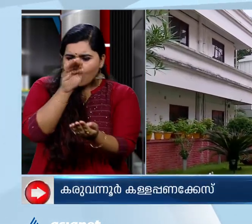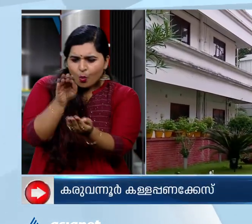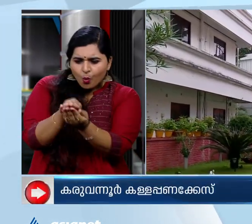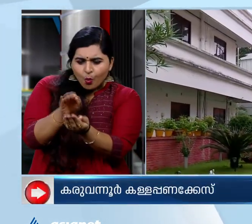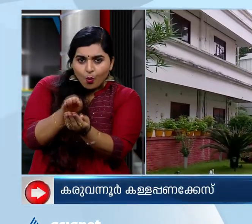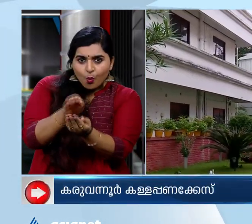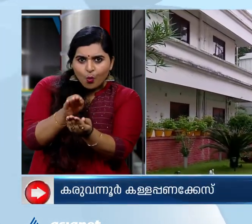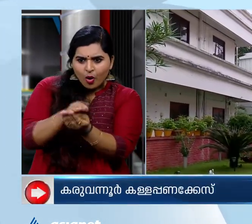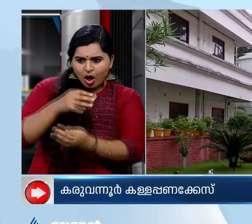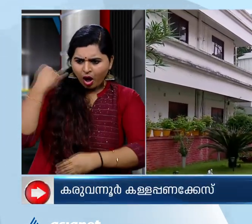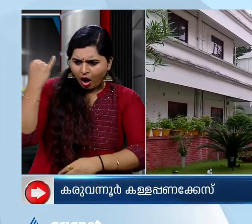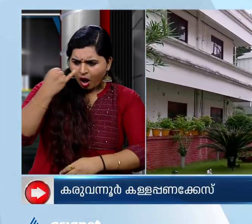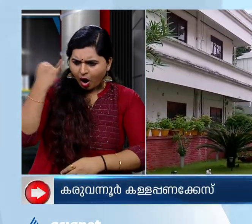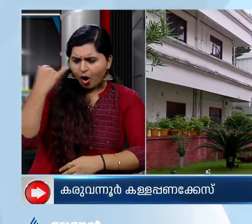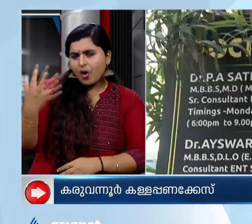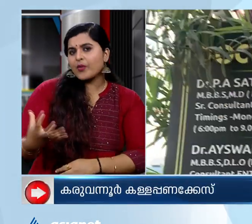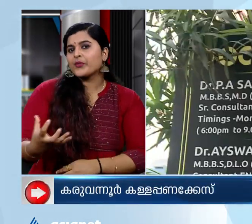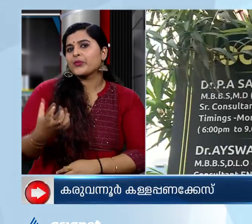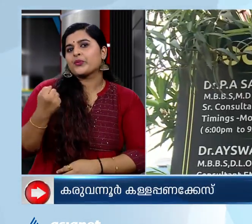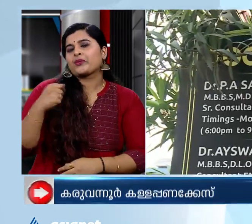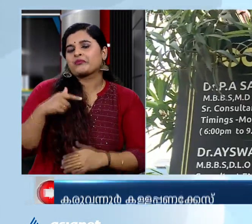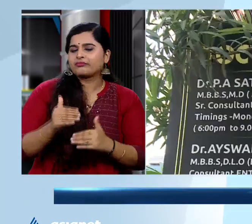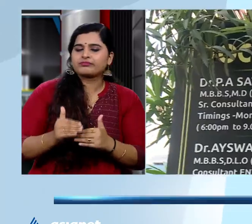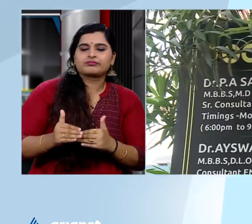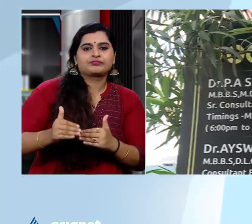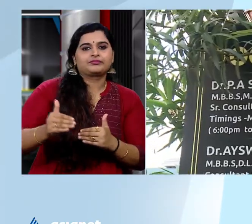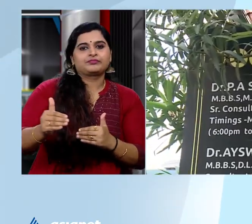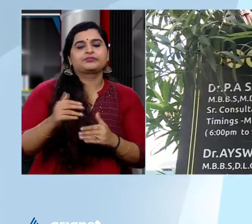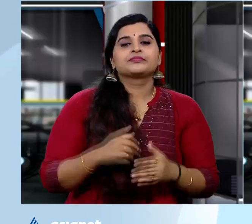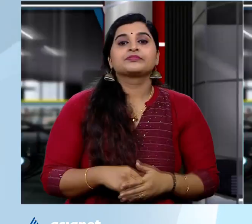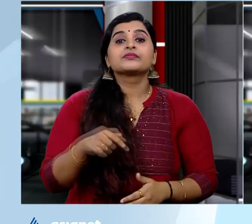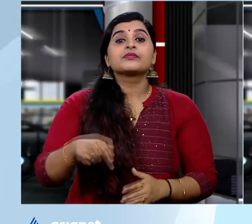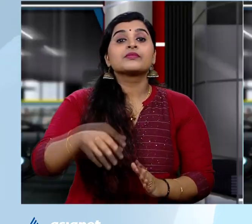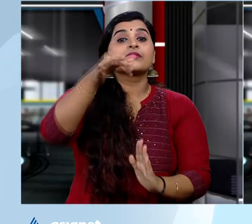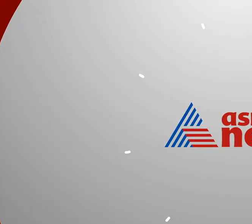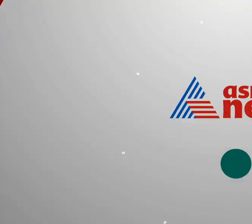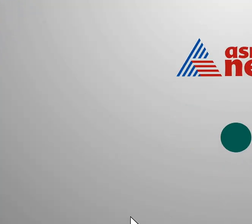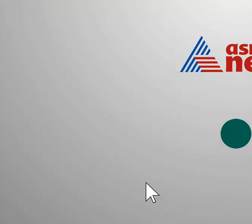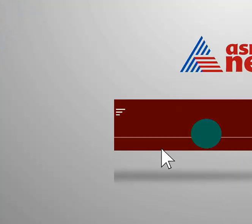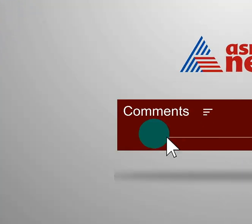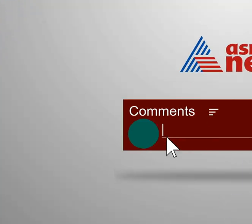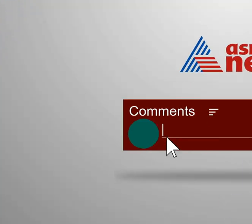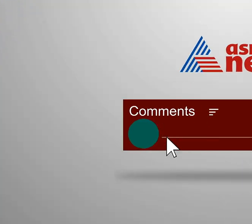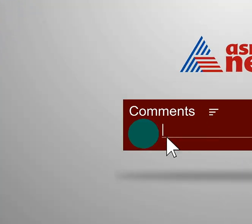ഇപ്പോൾ പരിശോധന ഇപ്പോഴും തുടർന്നുകൊണ്ടിരിക്കുകയാണ്. ശരി, ഷിജുവാണ് വിവരങ്ങൾ നൽകിയത്.